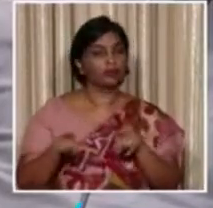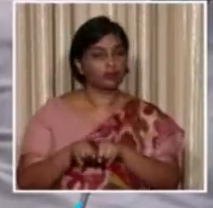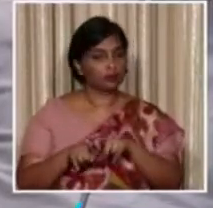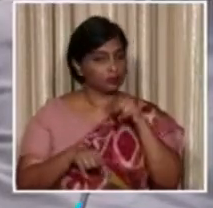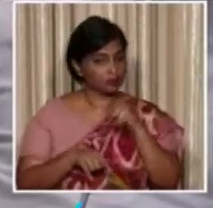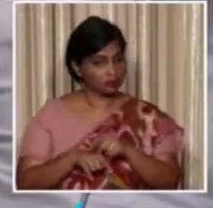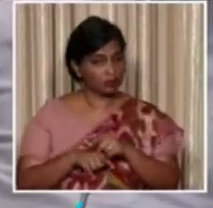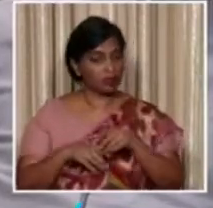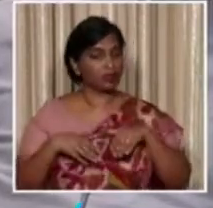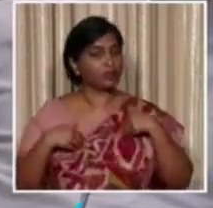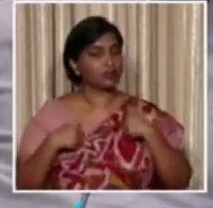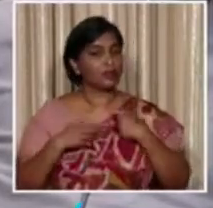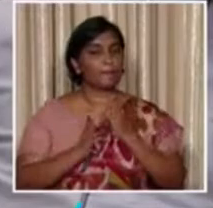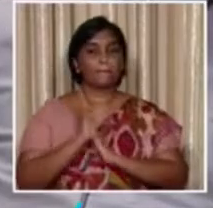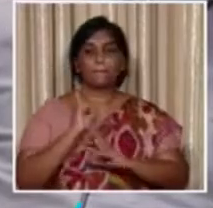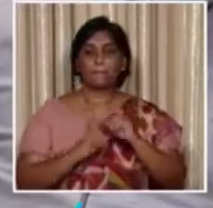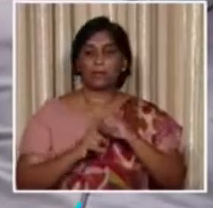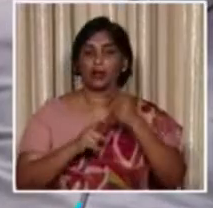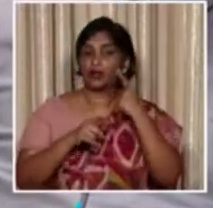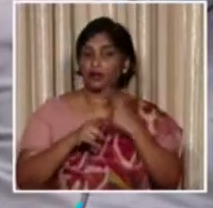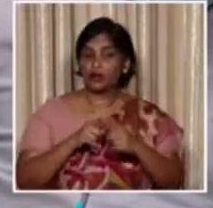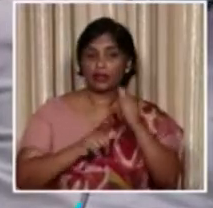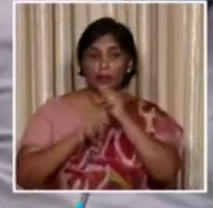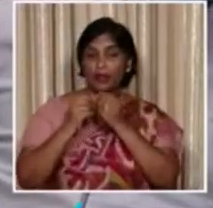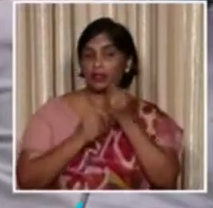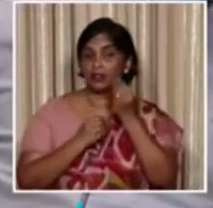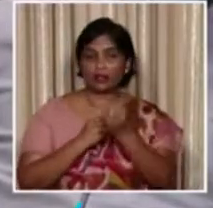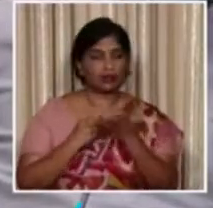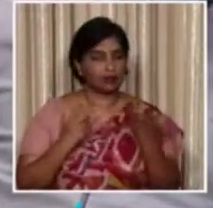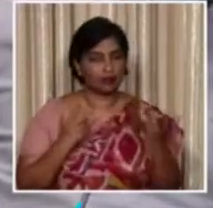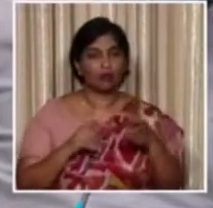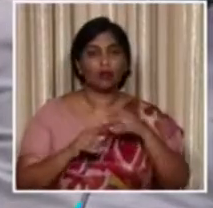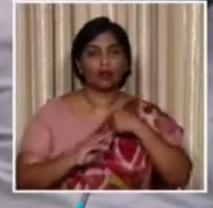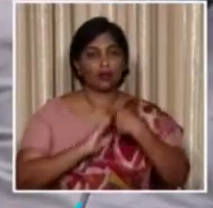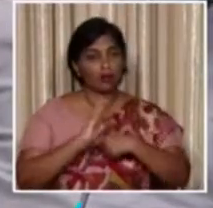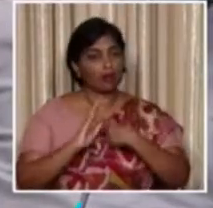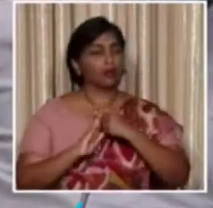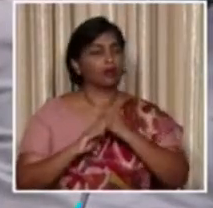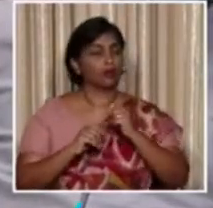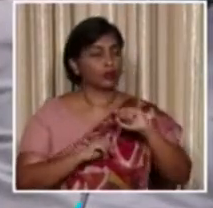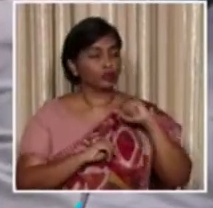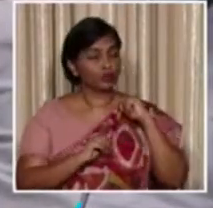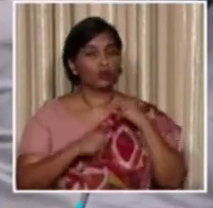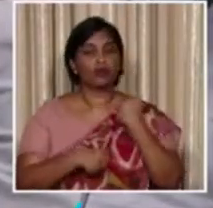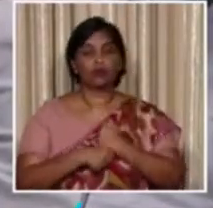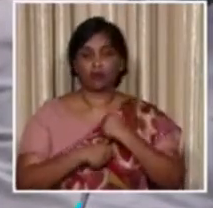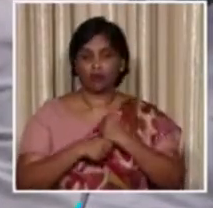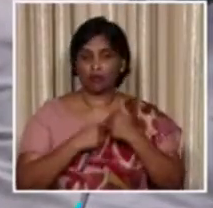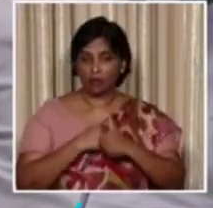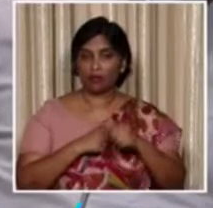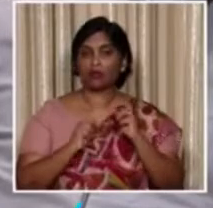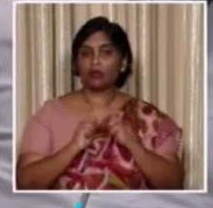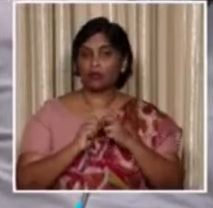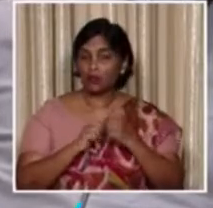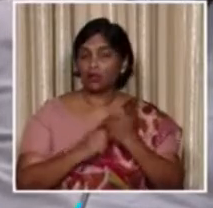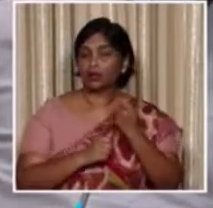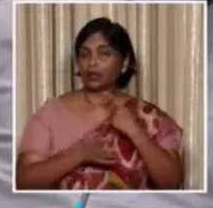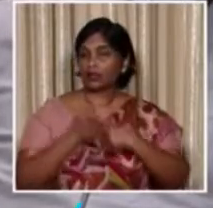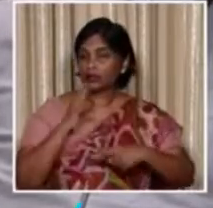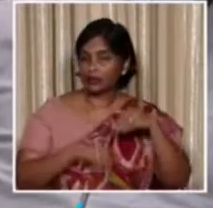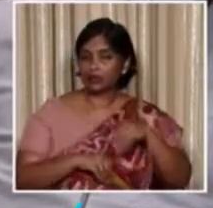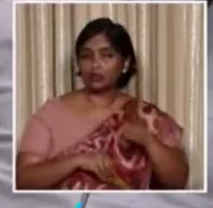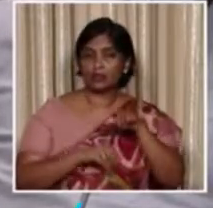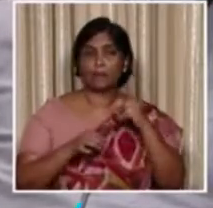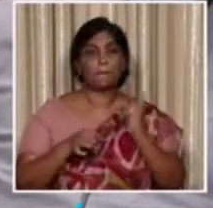මේකට සෞඛ්‍ය අමාත්‍යාංශයට විතරක් බේත් දීලා හරියන්නේ නැහැ. මේ රටේ ස්ථාවර ආණ්ඩුවක් හදලා මේ තිබෙන ආර්ථික දේශපාලන